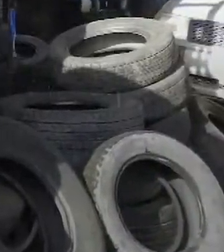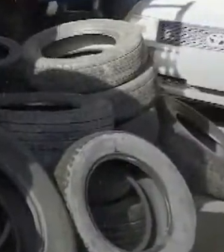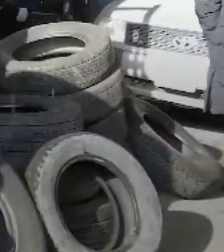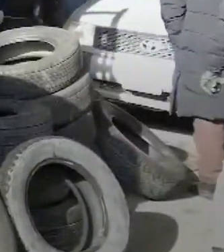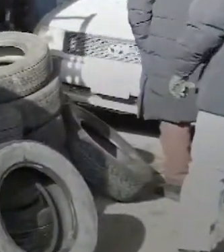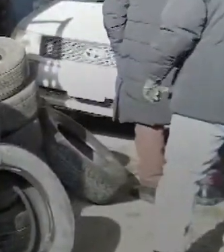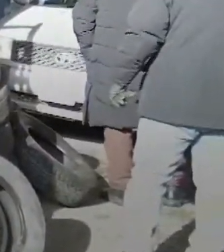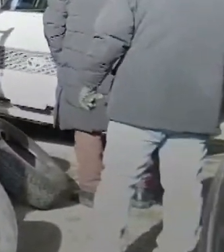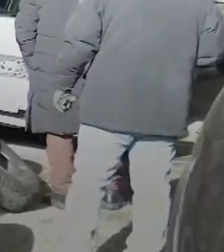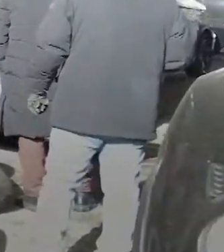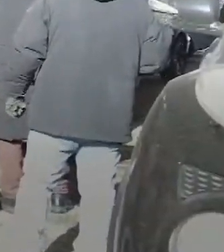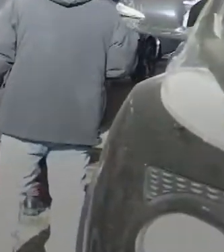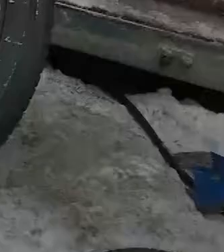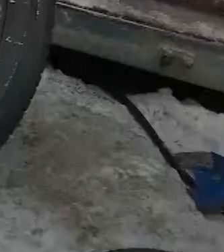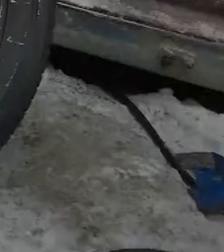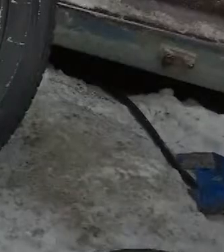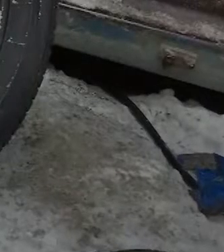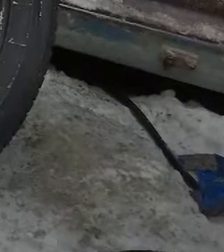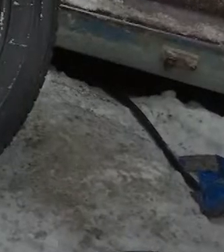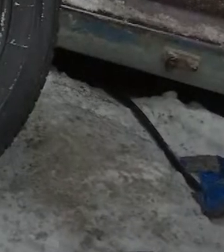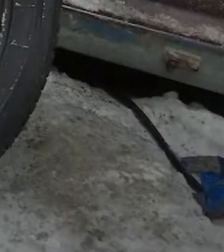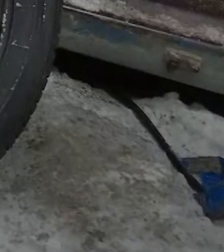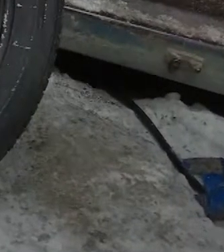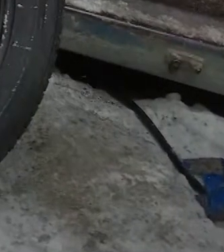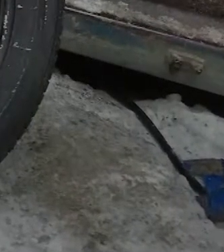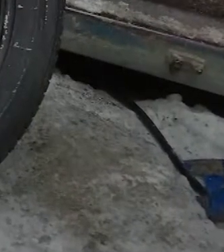Автомашины дугуйн импортын 70% хуучин дугуй эзэлдэг.